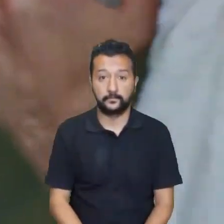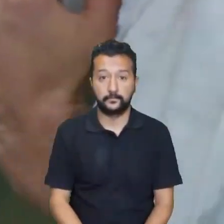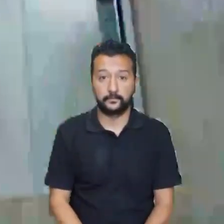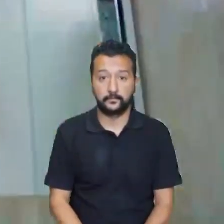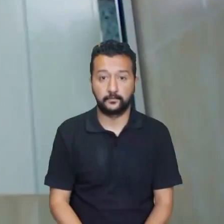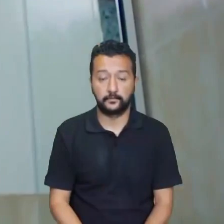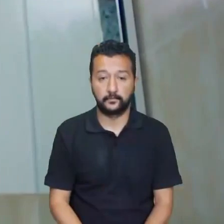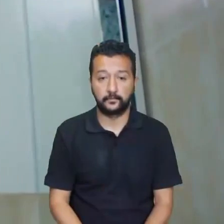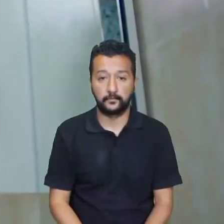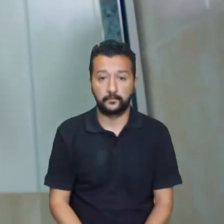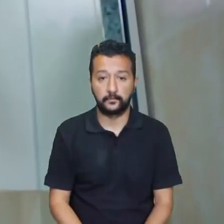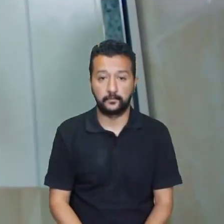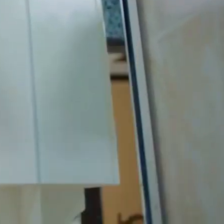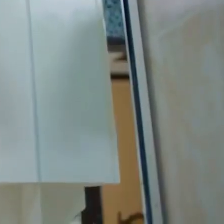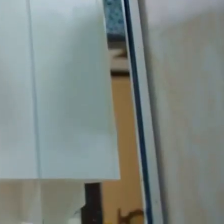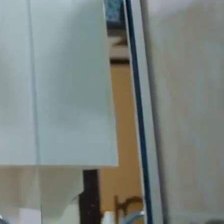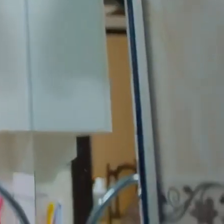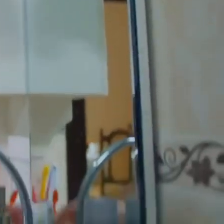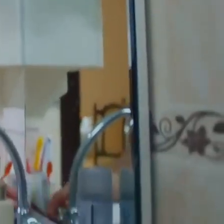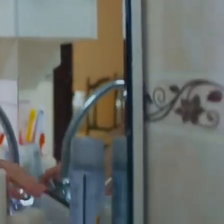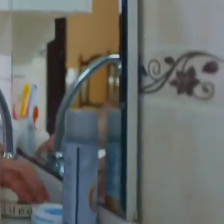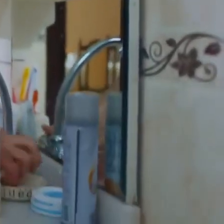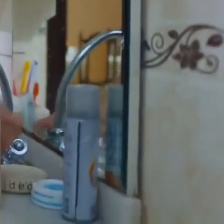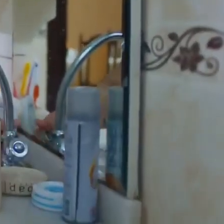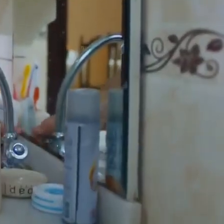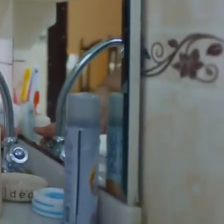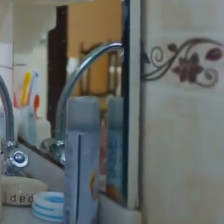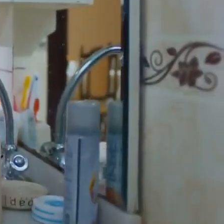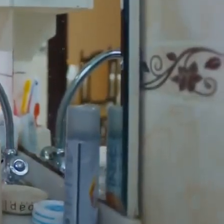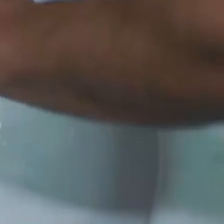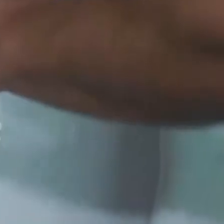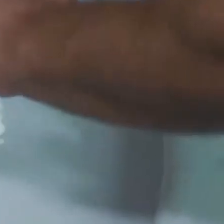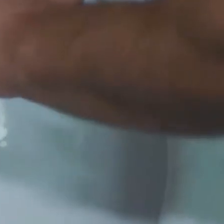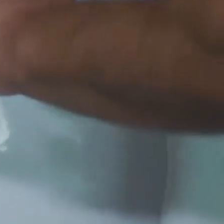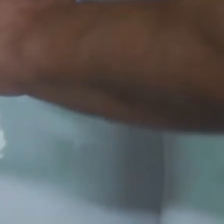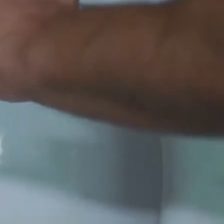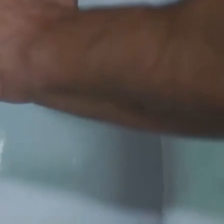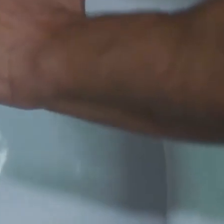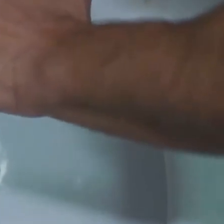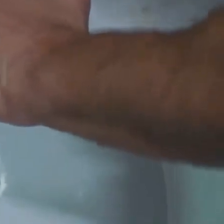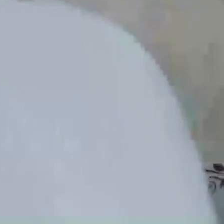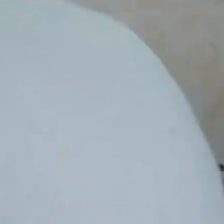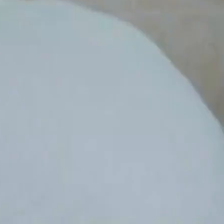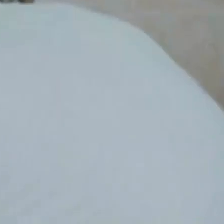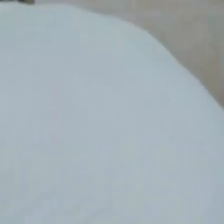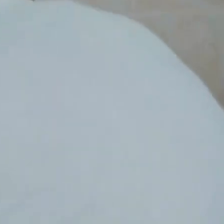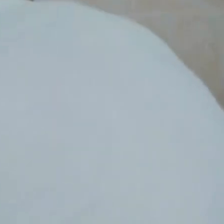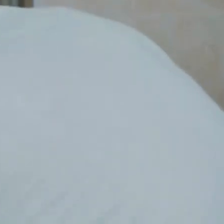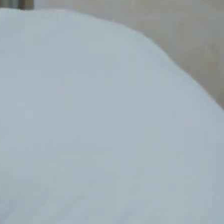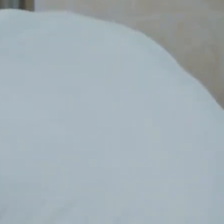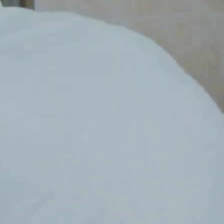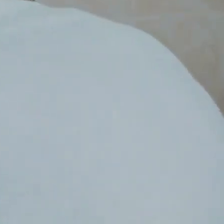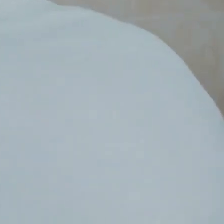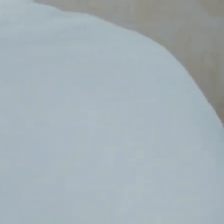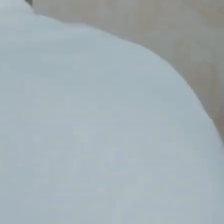Adile makineden çamaşır alıyor. Tarık parmağında yüzüğü unutmuş. Sıkışan yüzüğü çıkarmaya çalışıyor. Bir gözü Adile'yi takip